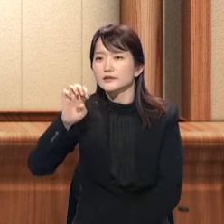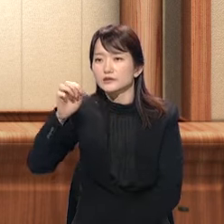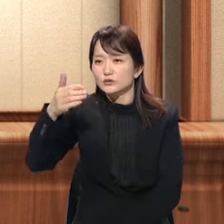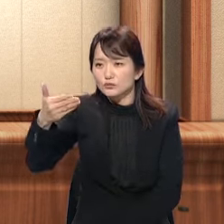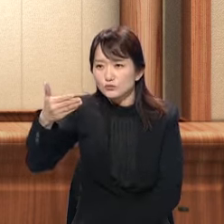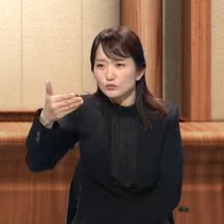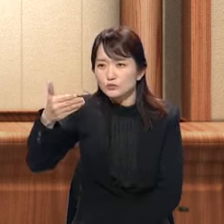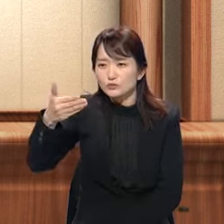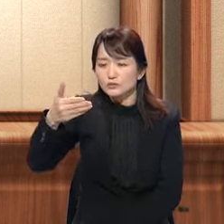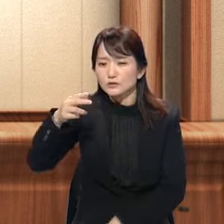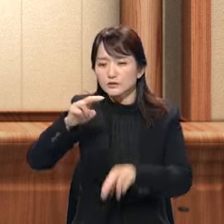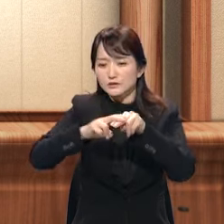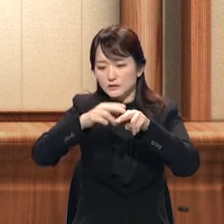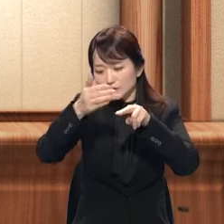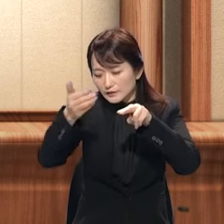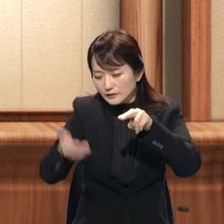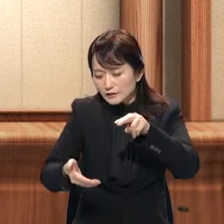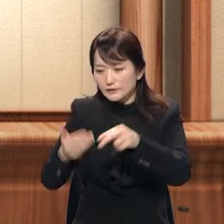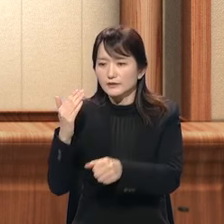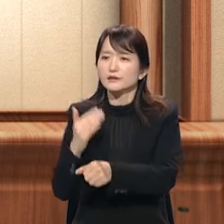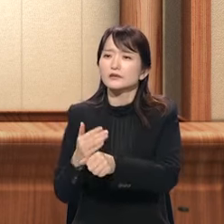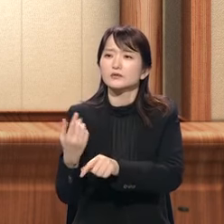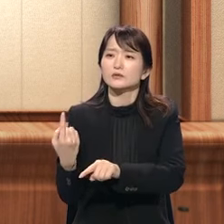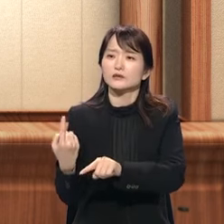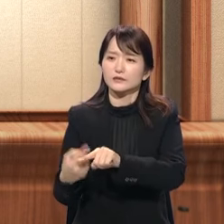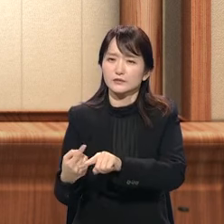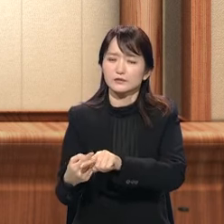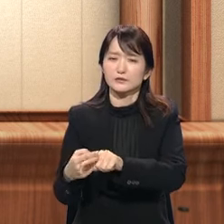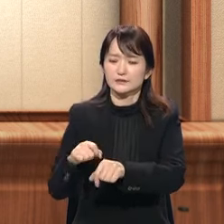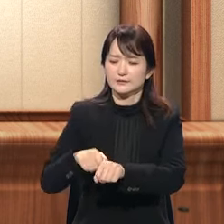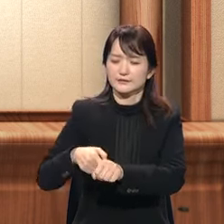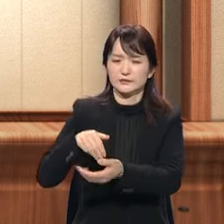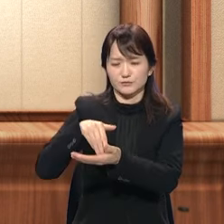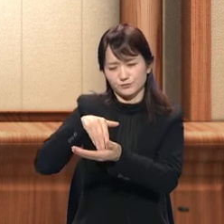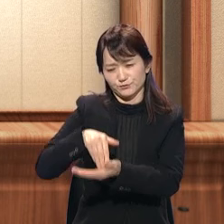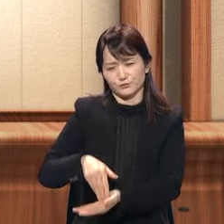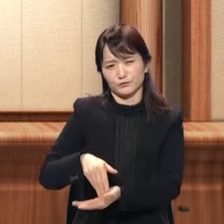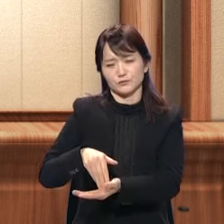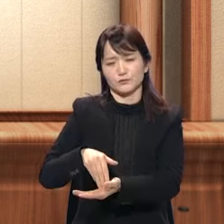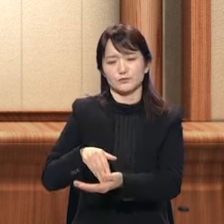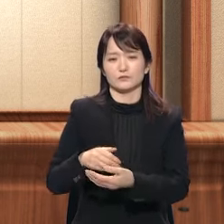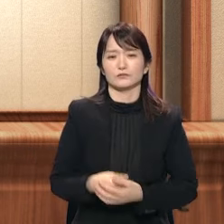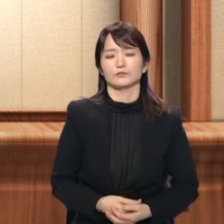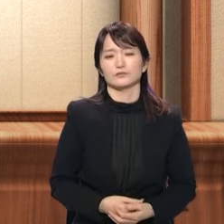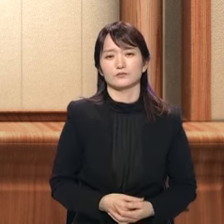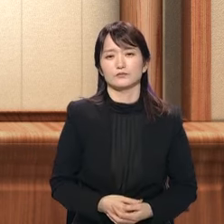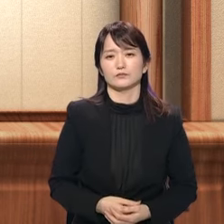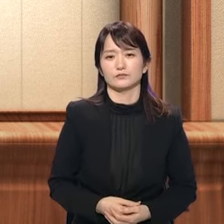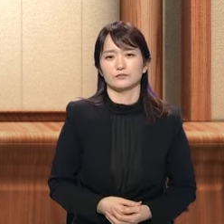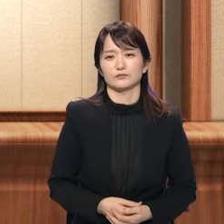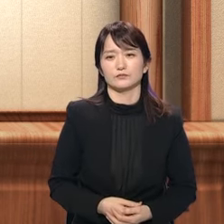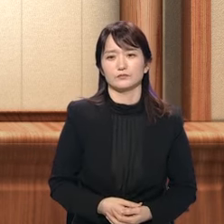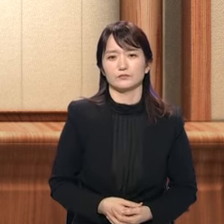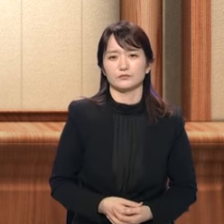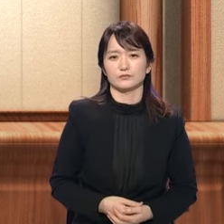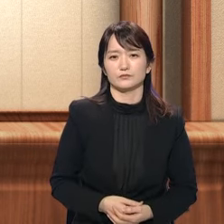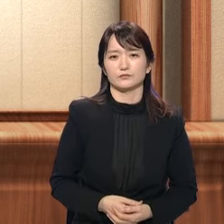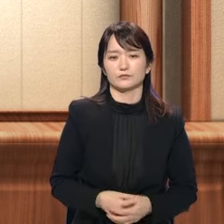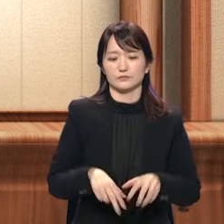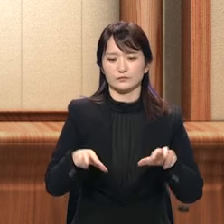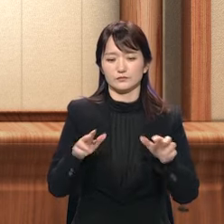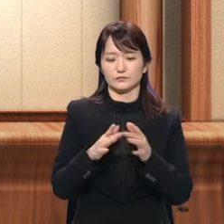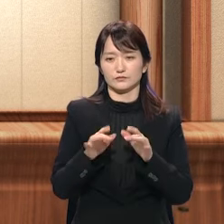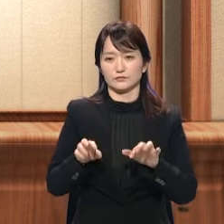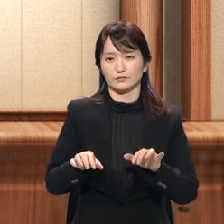것이다라고 얘기하면서 이것이 징계가 과도하다고 판결을 한 것입니다 자 지금 우리 가족